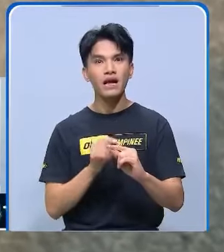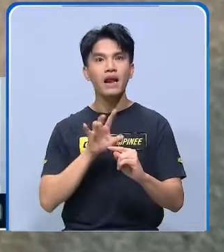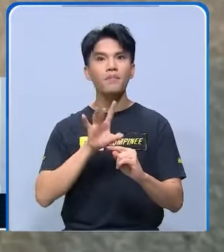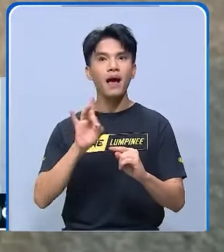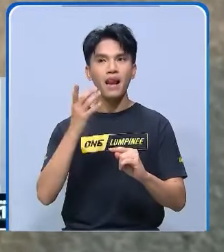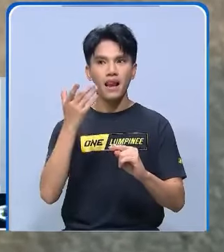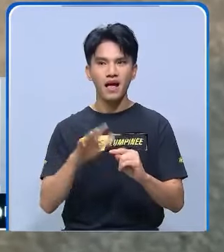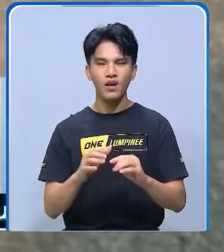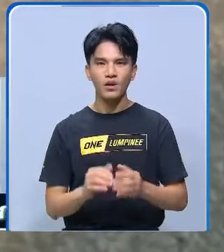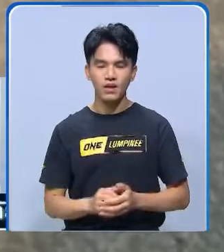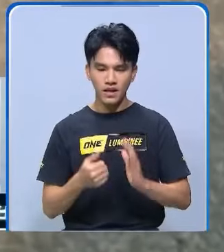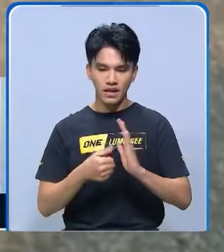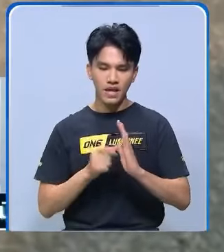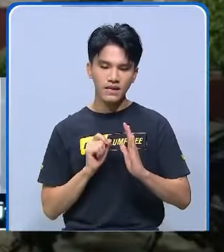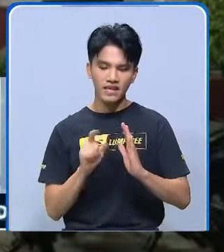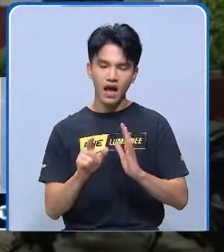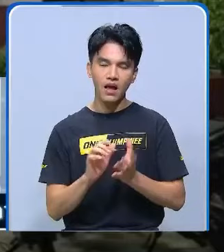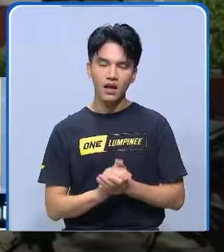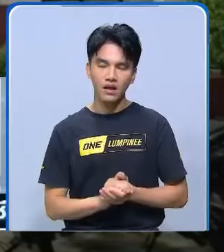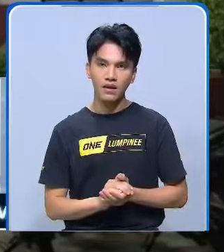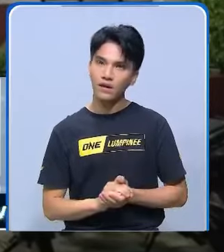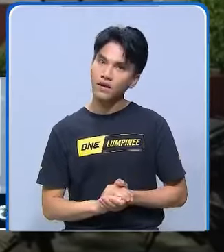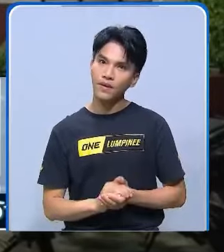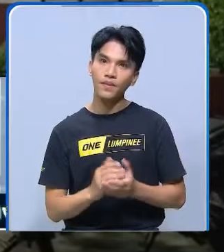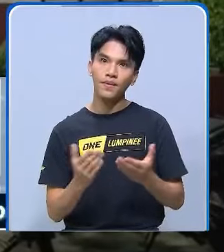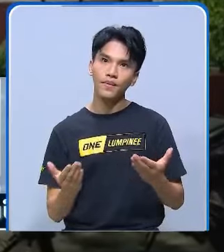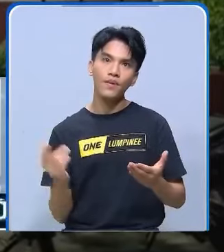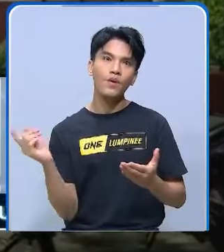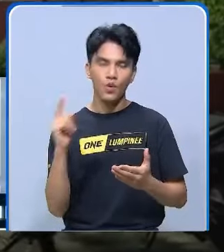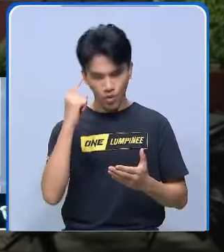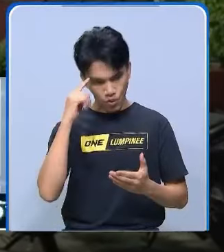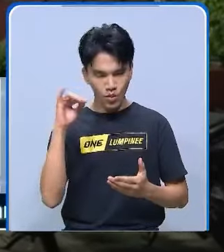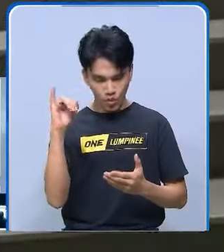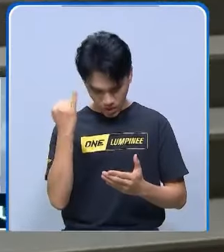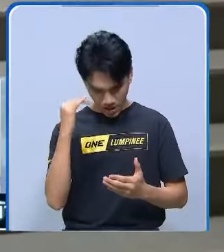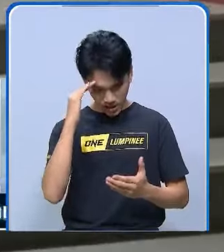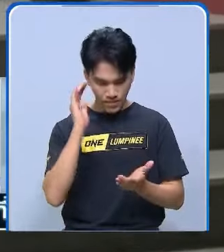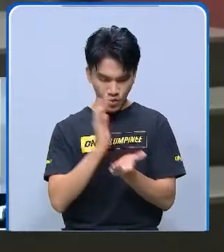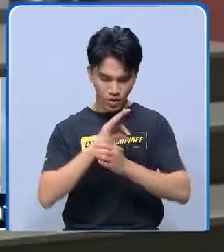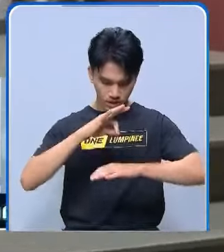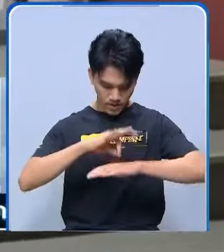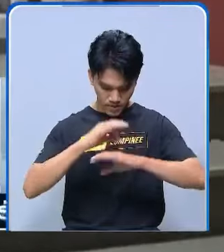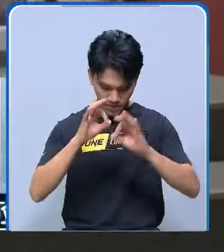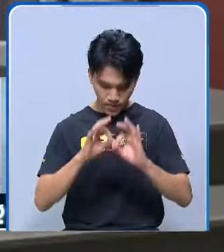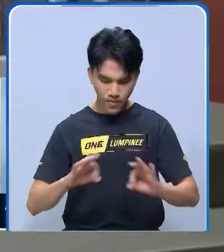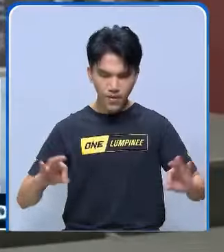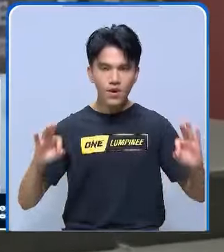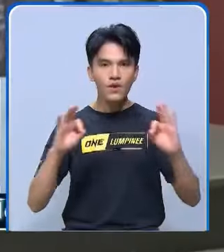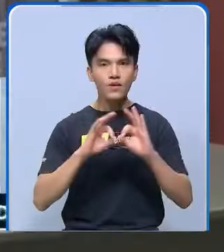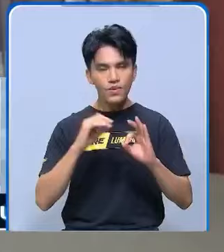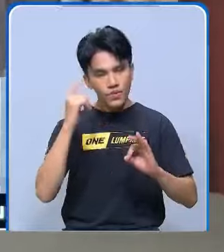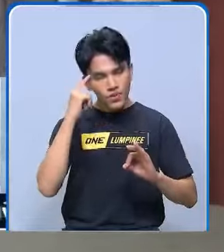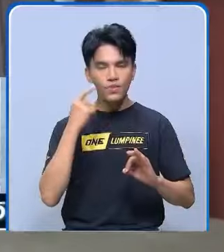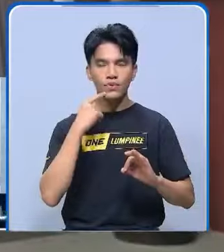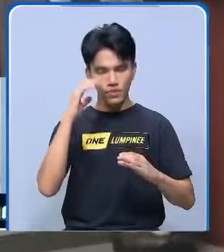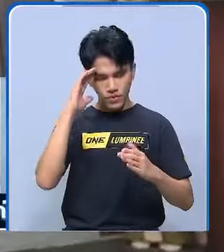อกว่าต้องใช้หนี้เขาจนกระทั่งผู้ก่อเหตุอ้างว่ารู้จักกับนายตำรวจผู้ใหญ่นะทางผู้เสียหายเขาก็ไปร้องกับ